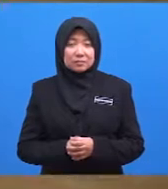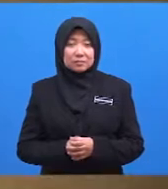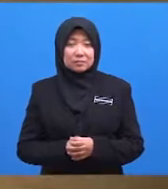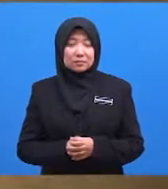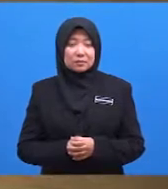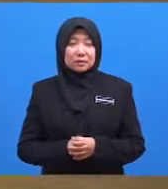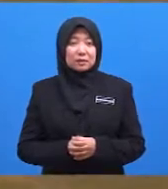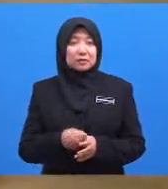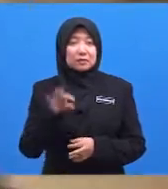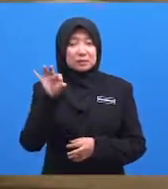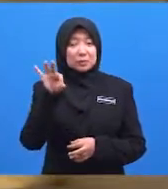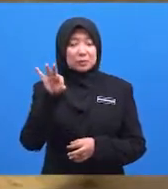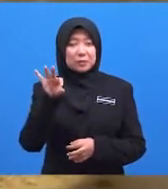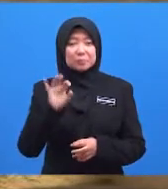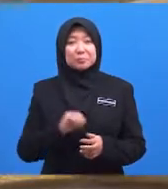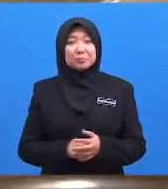Serbuk lada hitam.